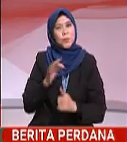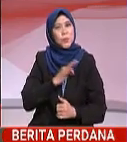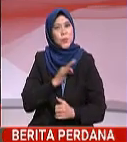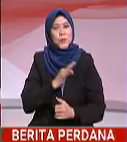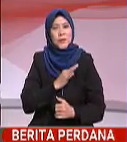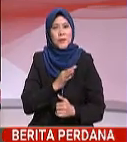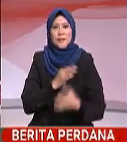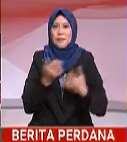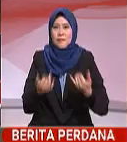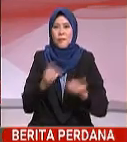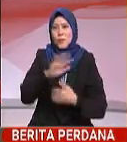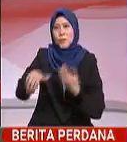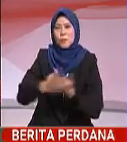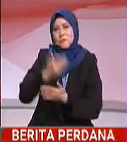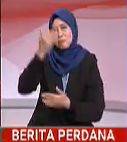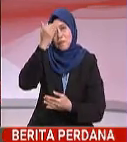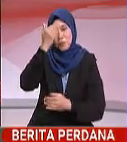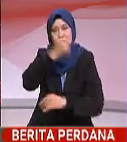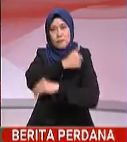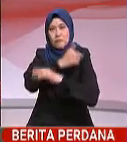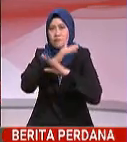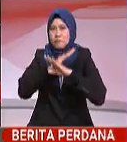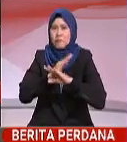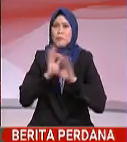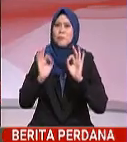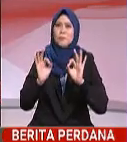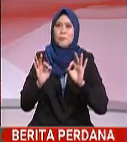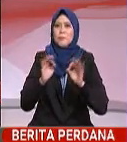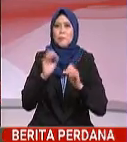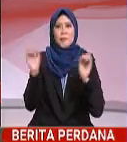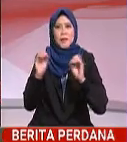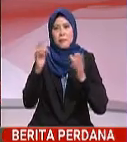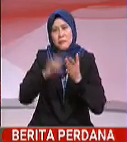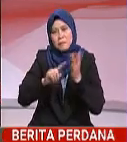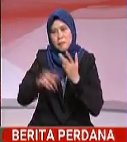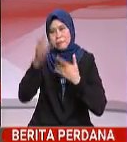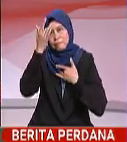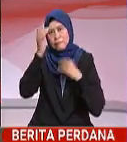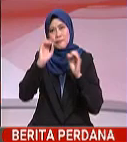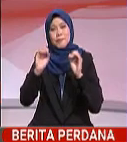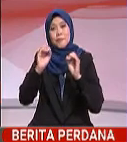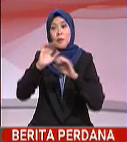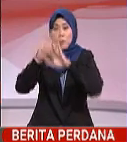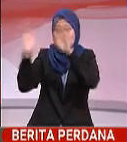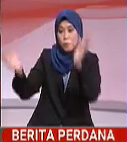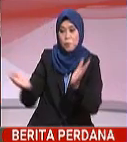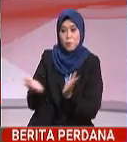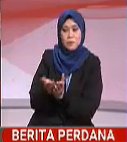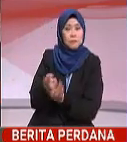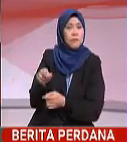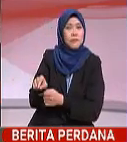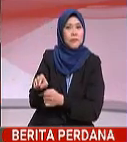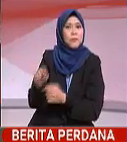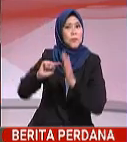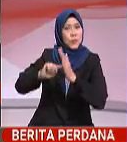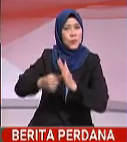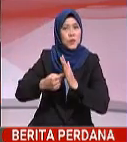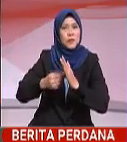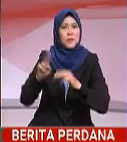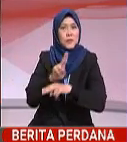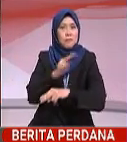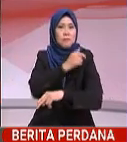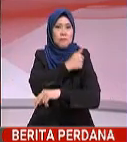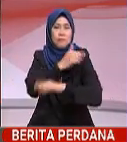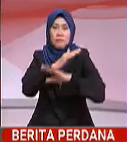ada apa pun kita pun dah tahu yang vaksin ni pun tak ada apa-apa kesan sampingan sangat pun sebab satu dunia lain pun dah mula guna